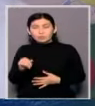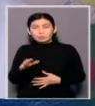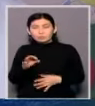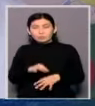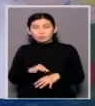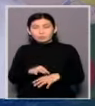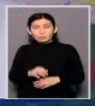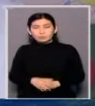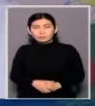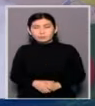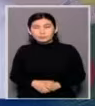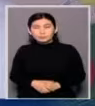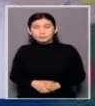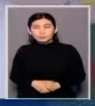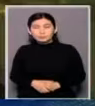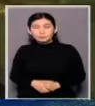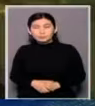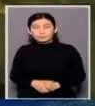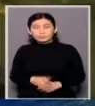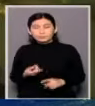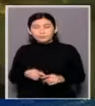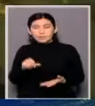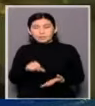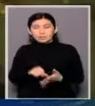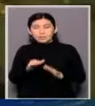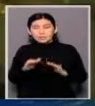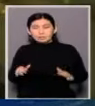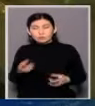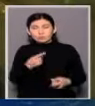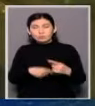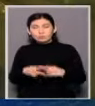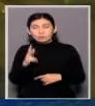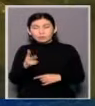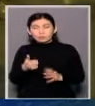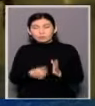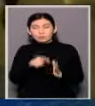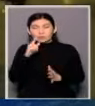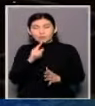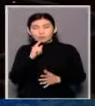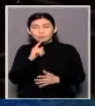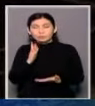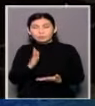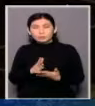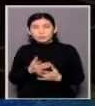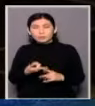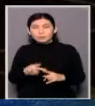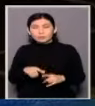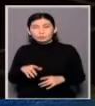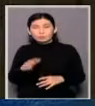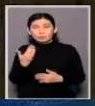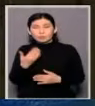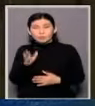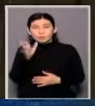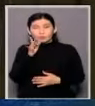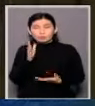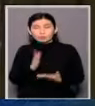синдром аутизма. В этот центр дети возвращаются через 3, а некоторые через 6 месяцев по закрепленному за ними